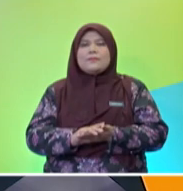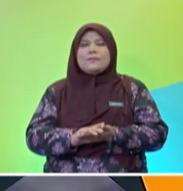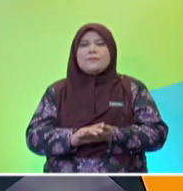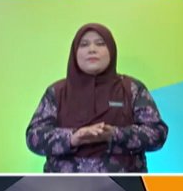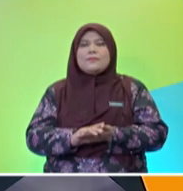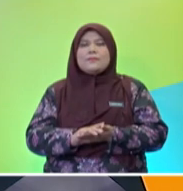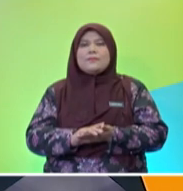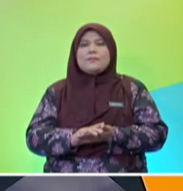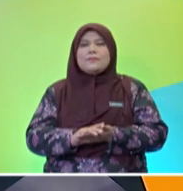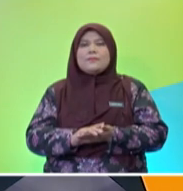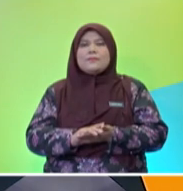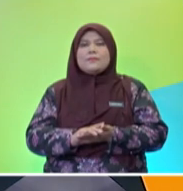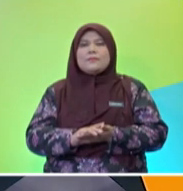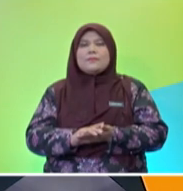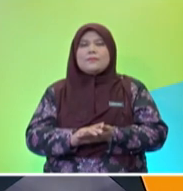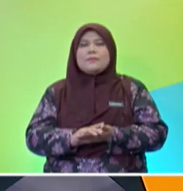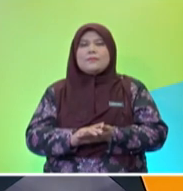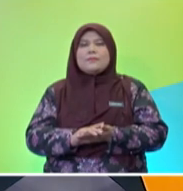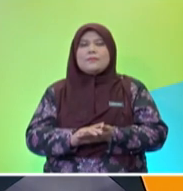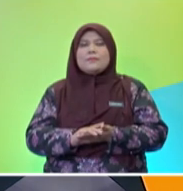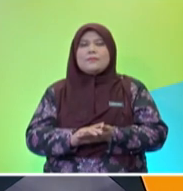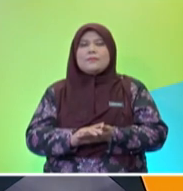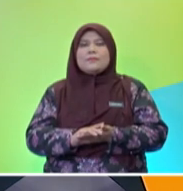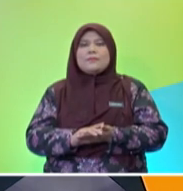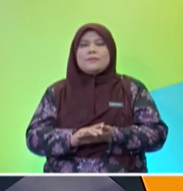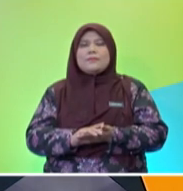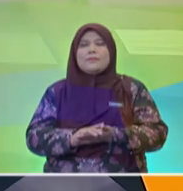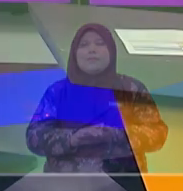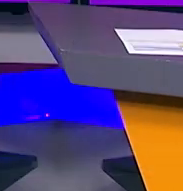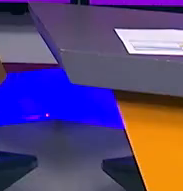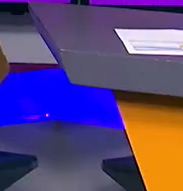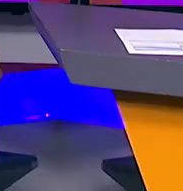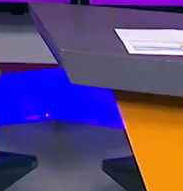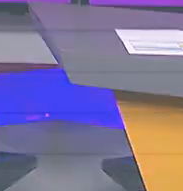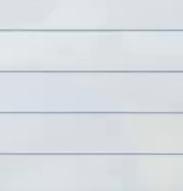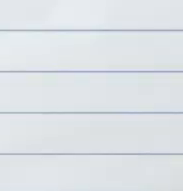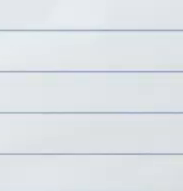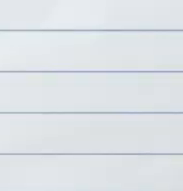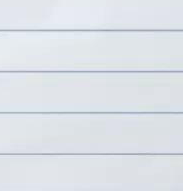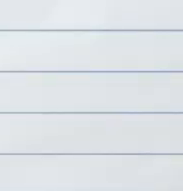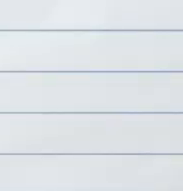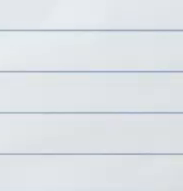dia menonton prasekolah di di TVN meong meong